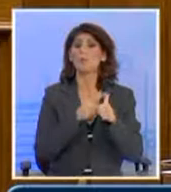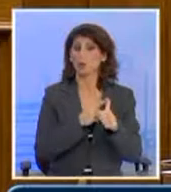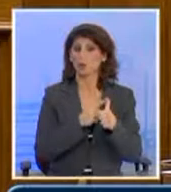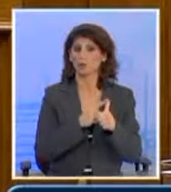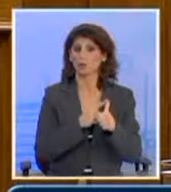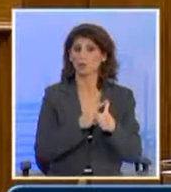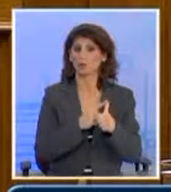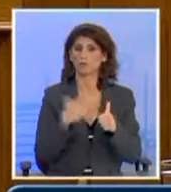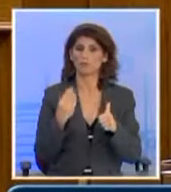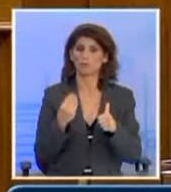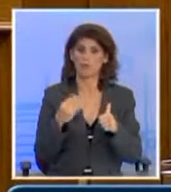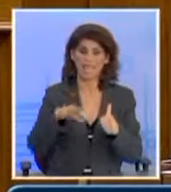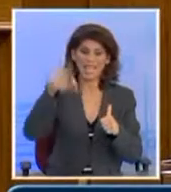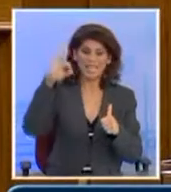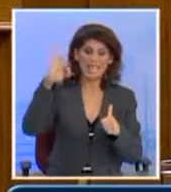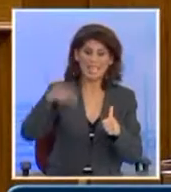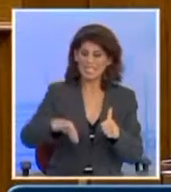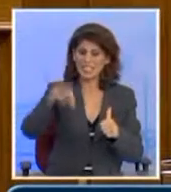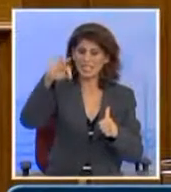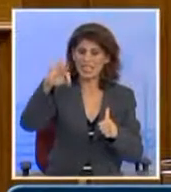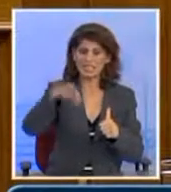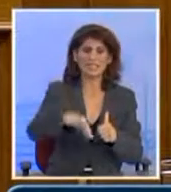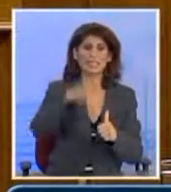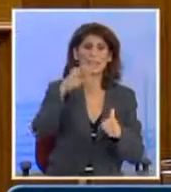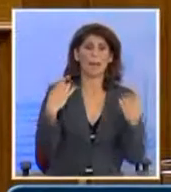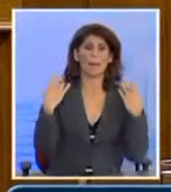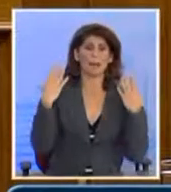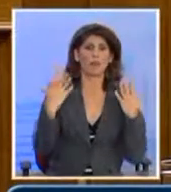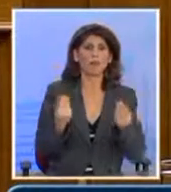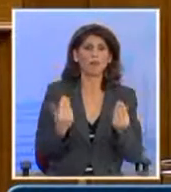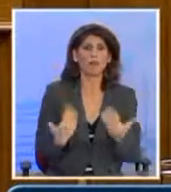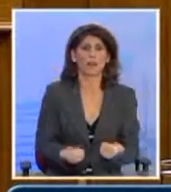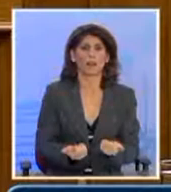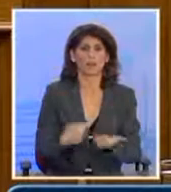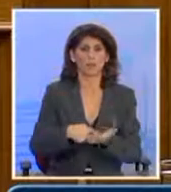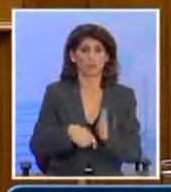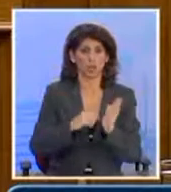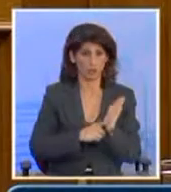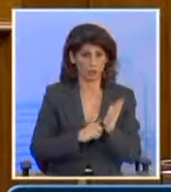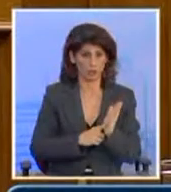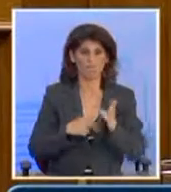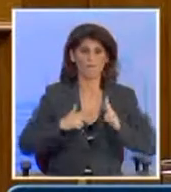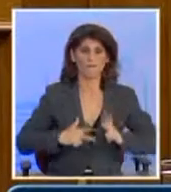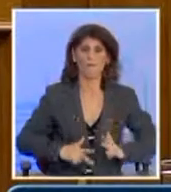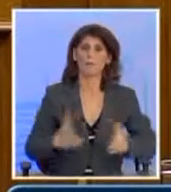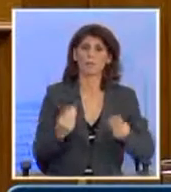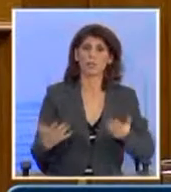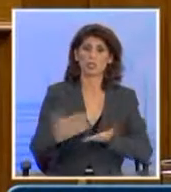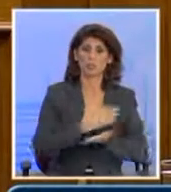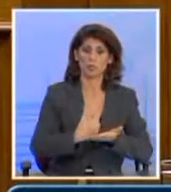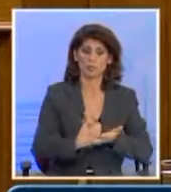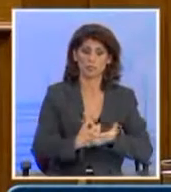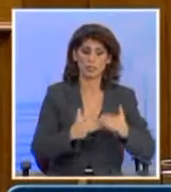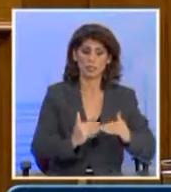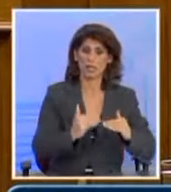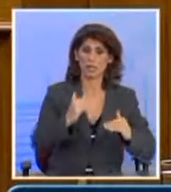τις εκτεταμένες εξαιρέσεις και απαλλαγές που είναι διάσπαρτες στη φορολογική νομοθεσία και τις απολαμβάνουν διάφορες εισοδηματικές